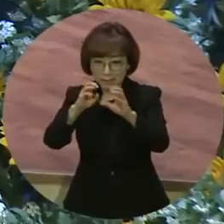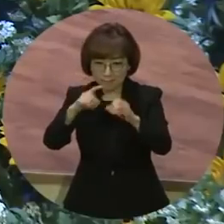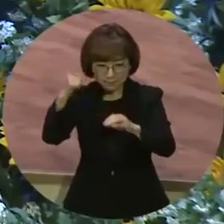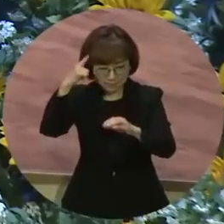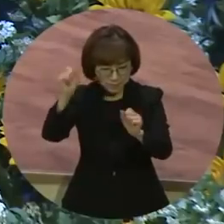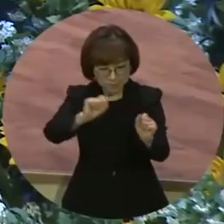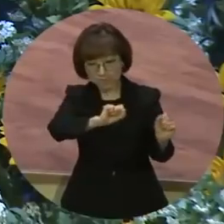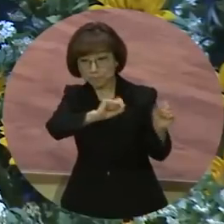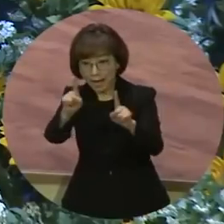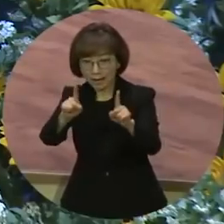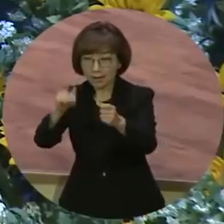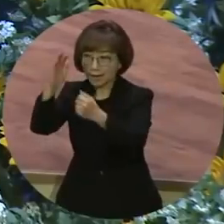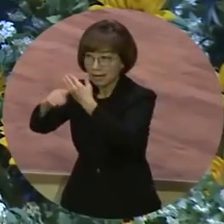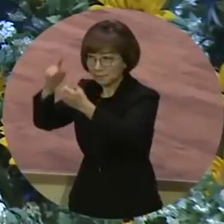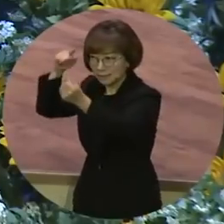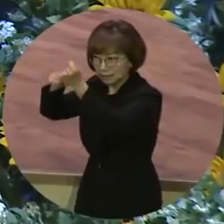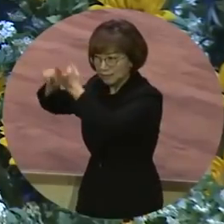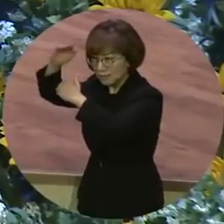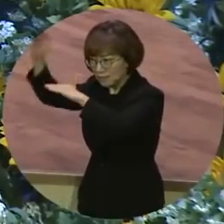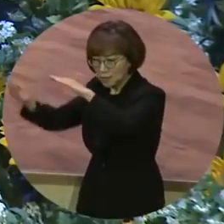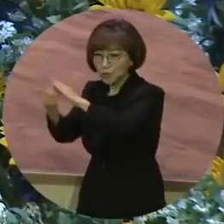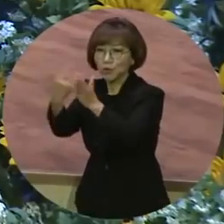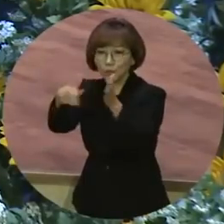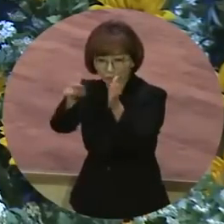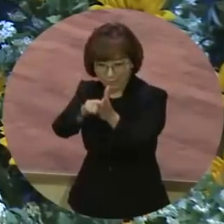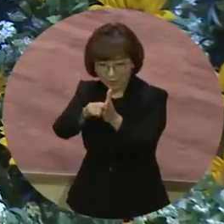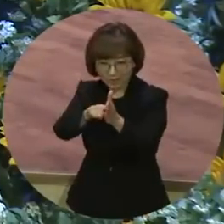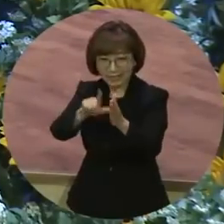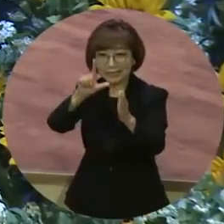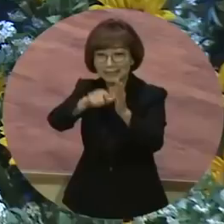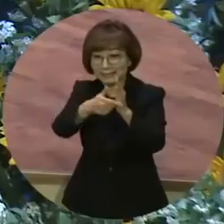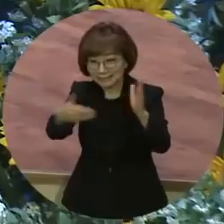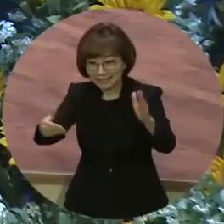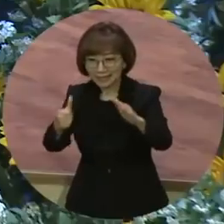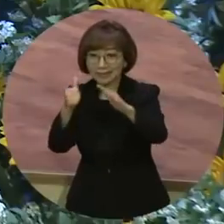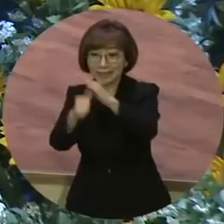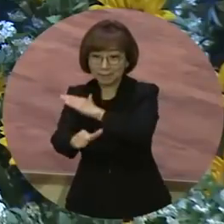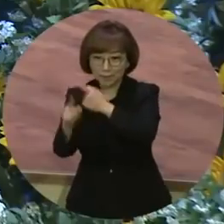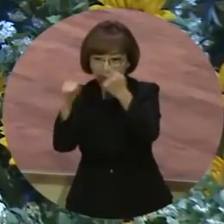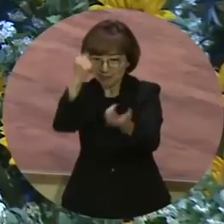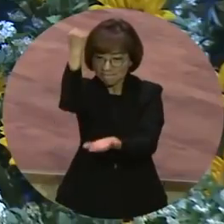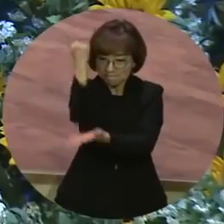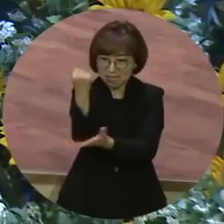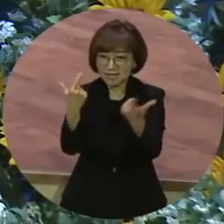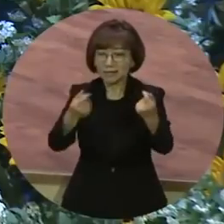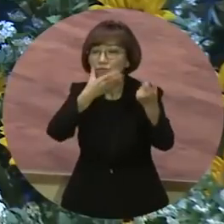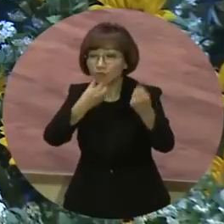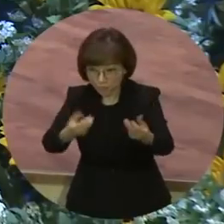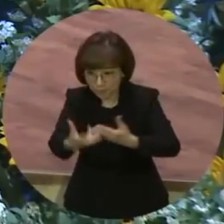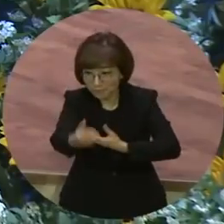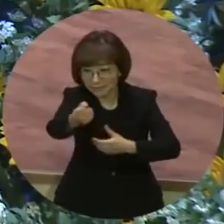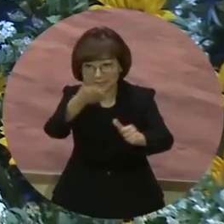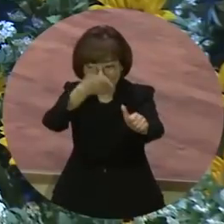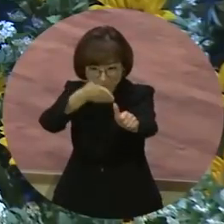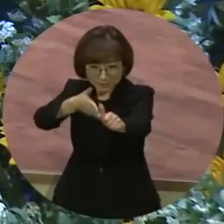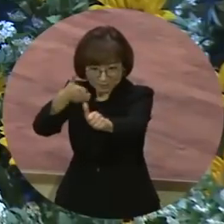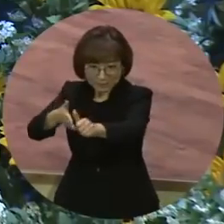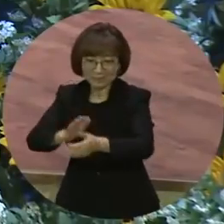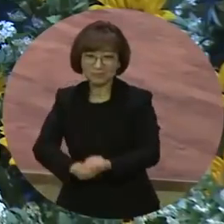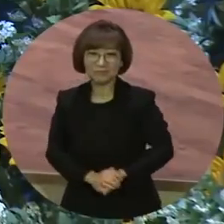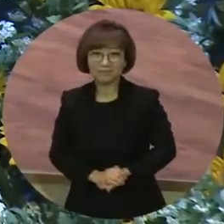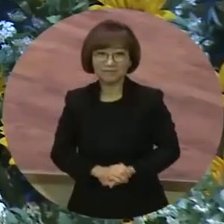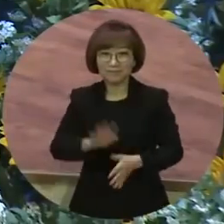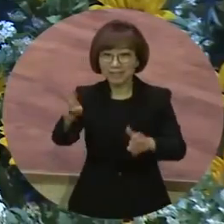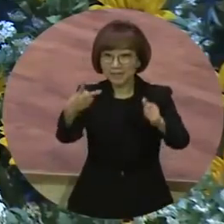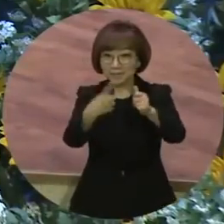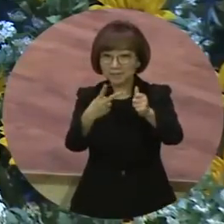완전히 세우는데 시대적, 대표적, 기념비적으로 쓰임 받으시기를 정으로 축복합니다. 두 번째로